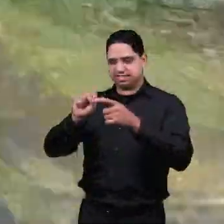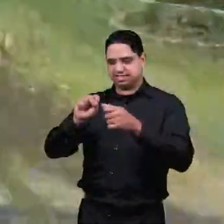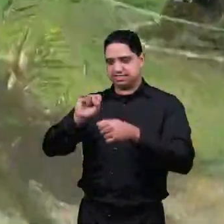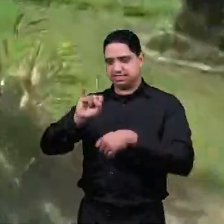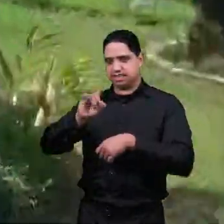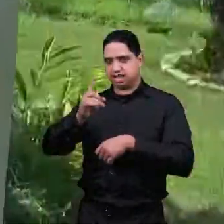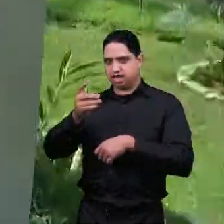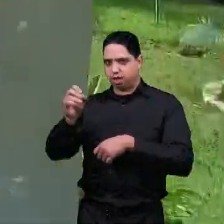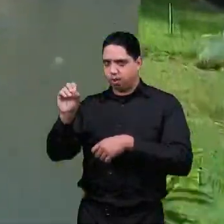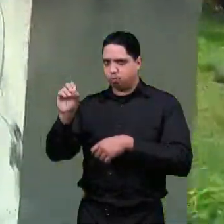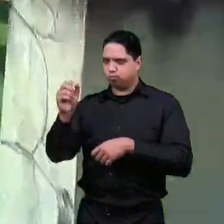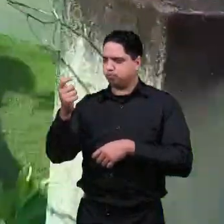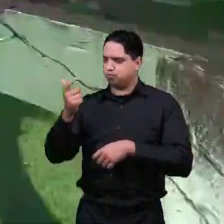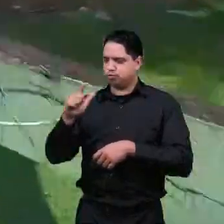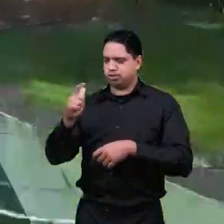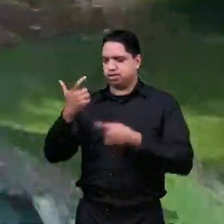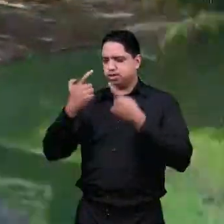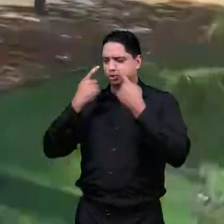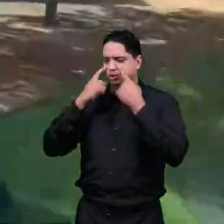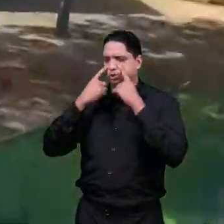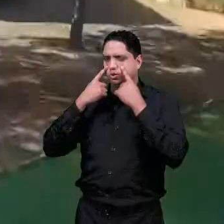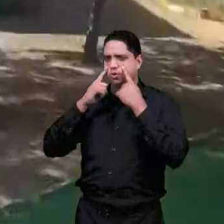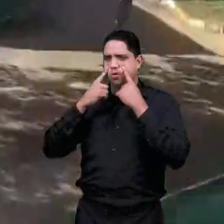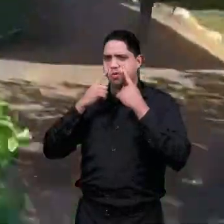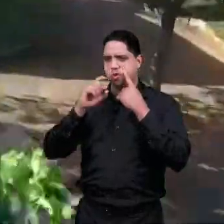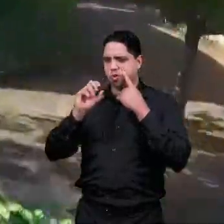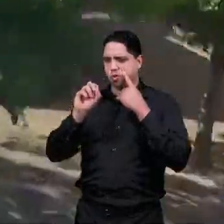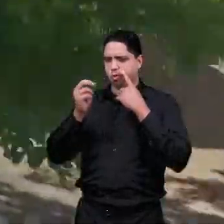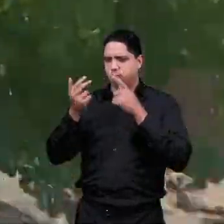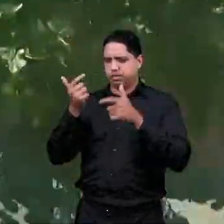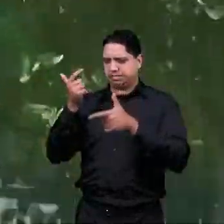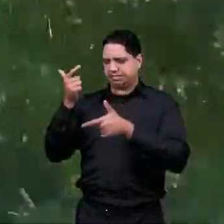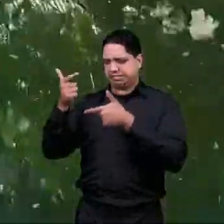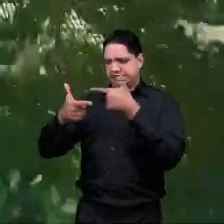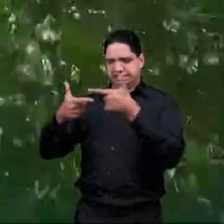Là-bas, il n'a pas de pleurs, ni guerre.